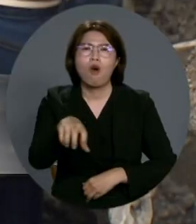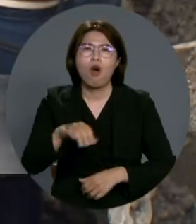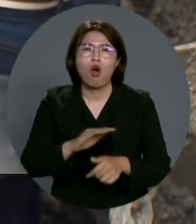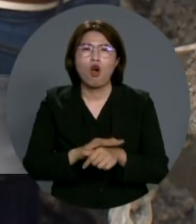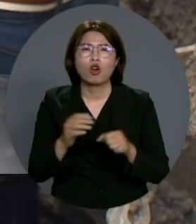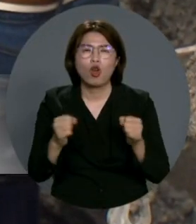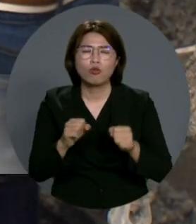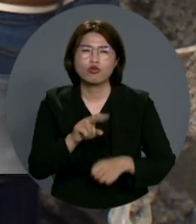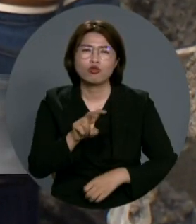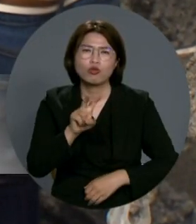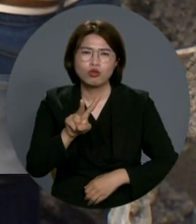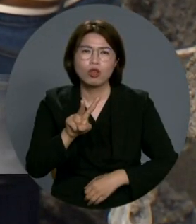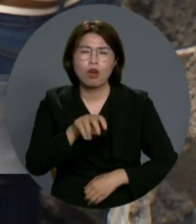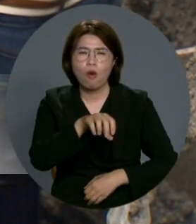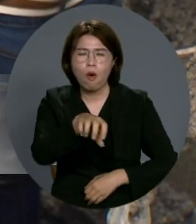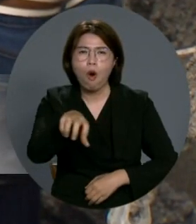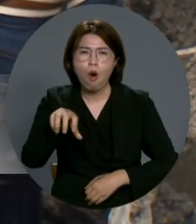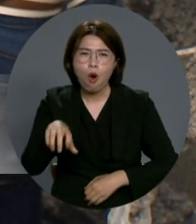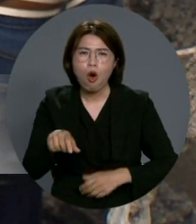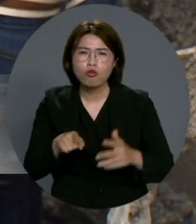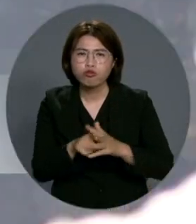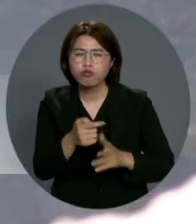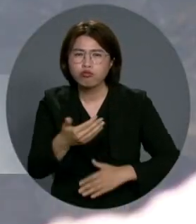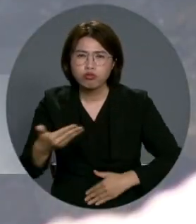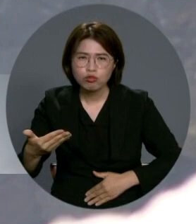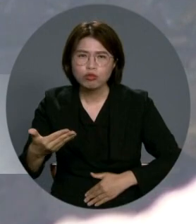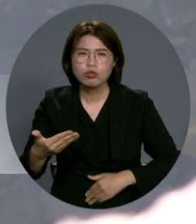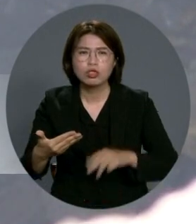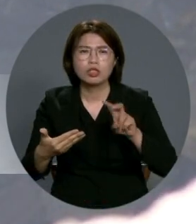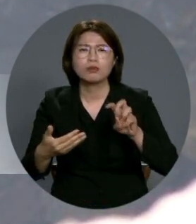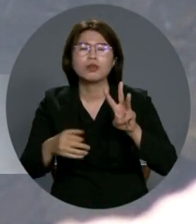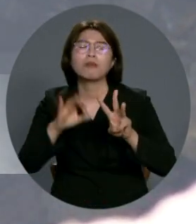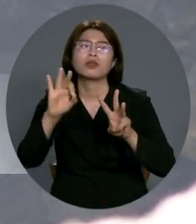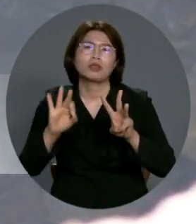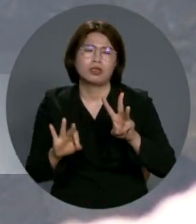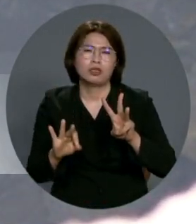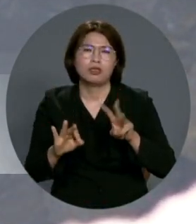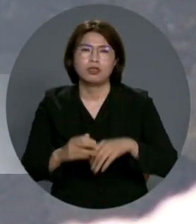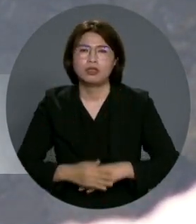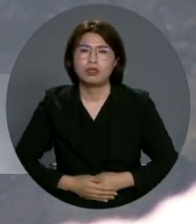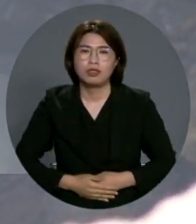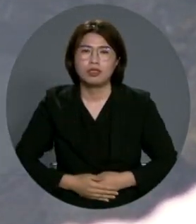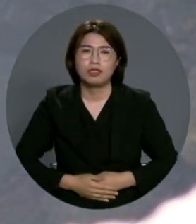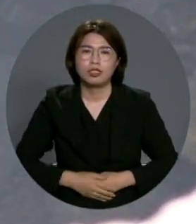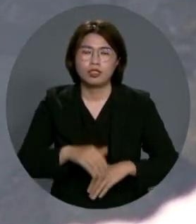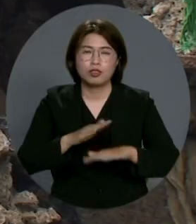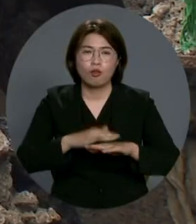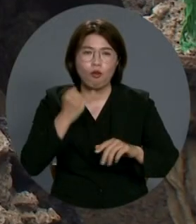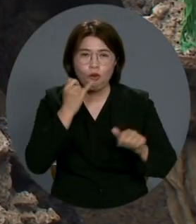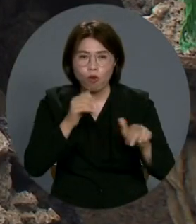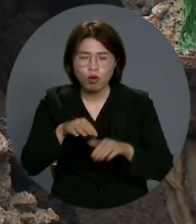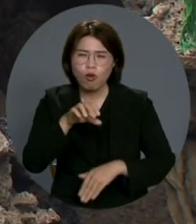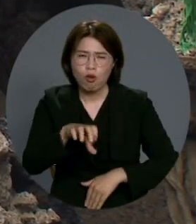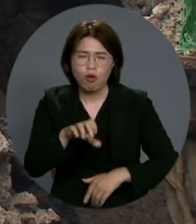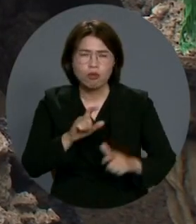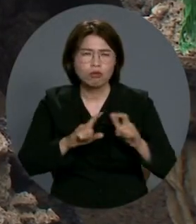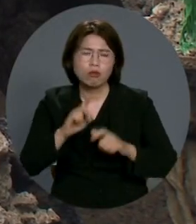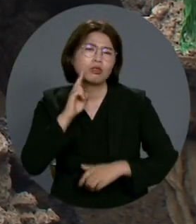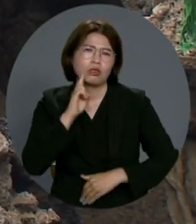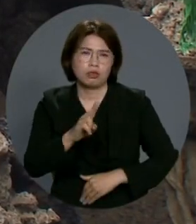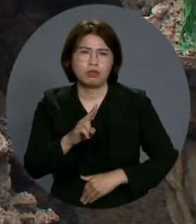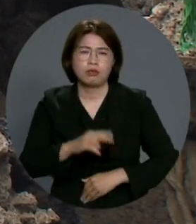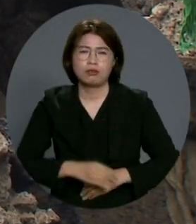경북 22개 시군 평균 누수율은 23%에 이릅니다 농어촌 지역으로 가면 사정이